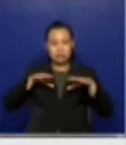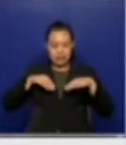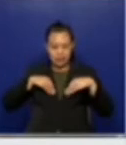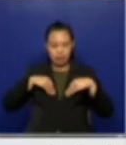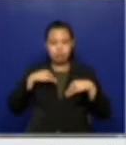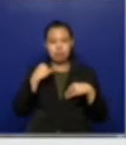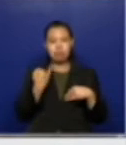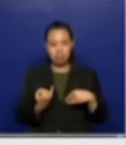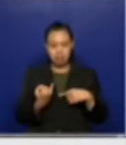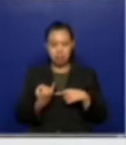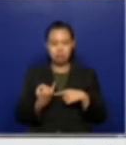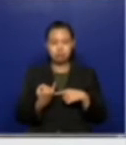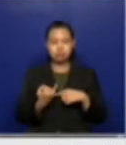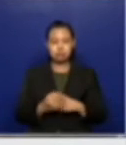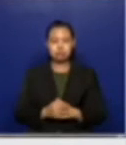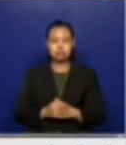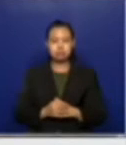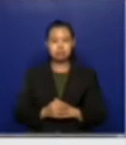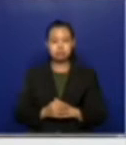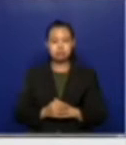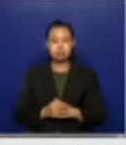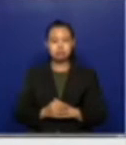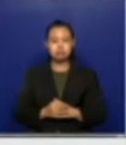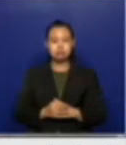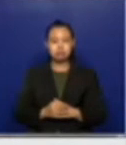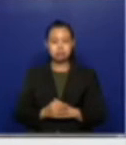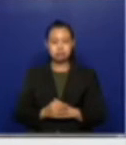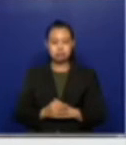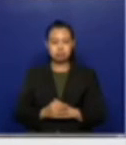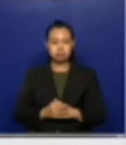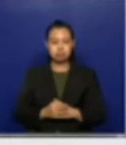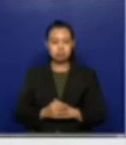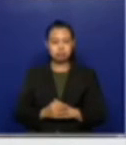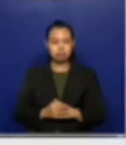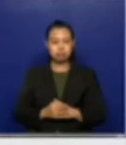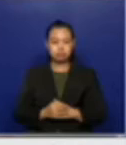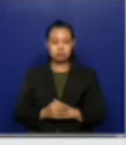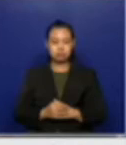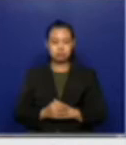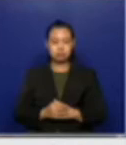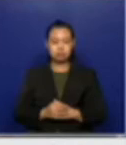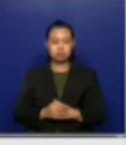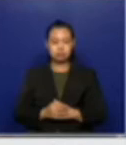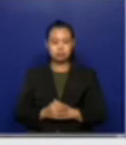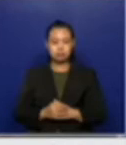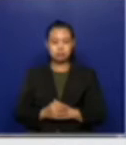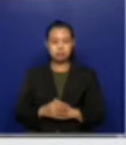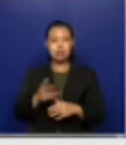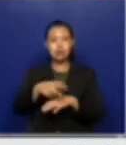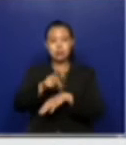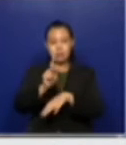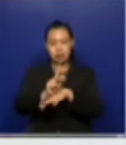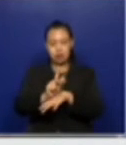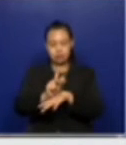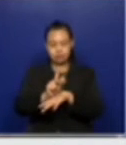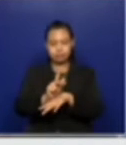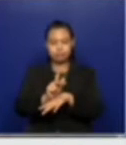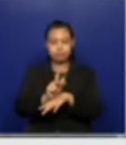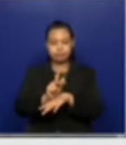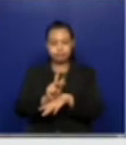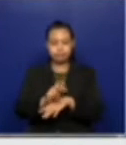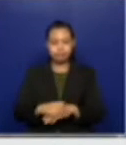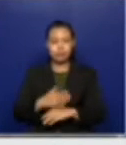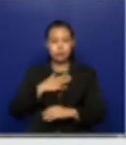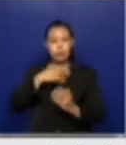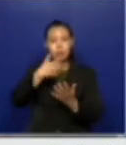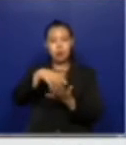างต่อสู้เหมือนนักมวยเมาหมัดเข้ามุมไม่ถูกท่านประธานที่เคารพครับจากข้อมูลที่กระผมได้อภิปราย